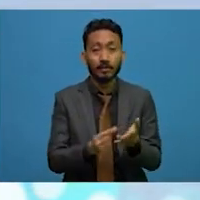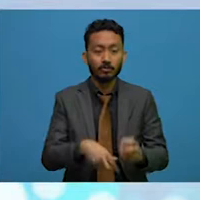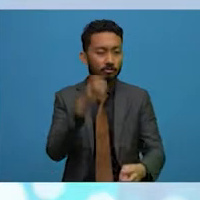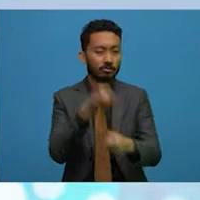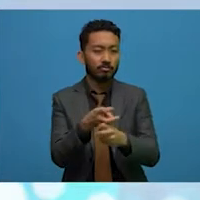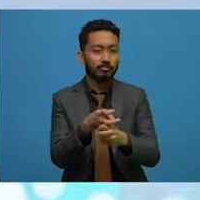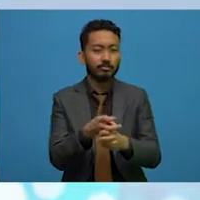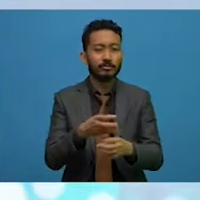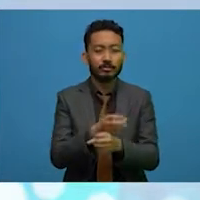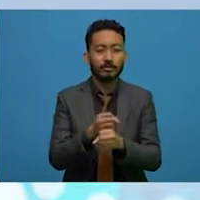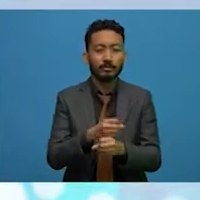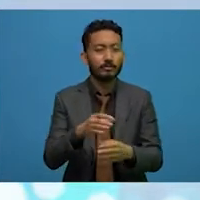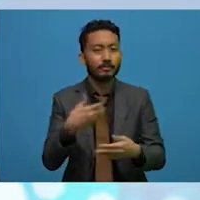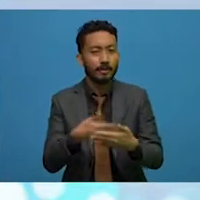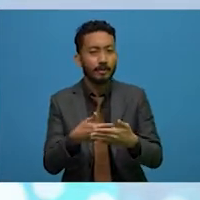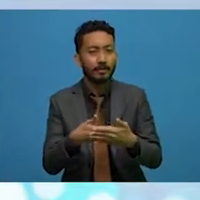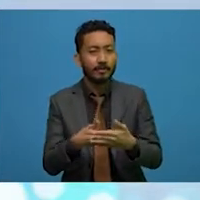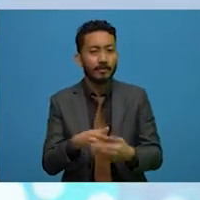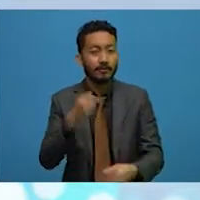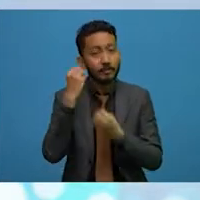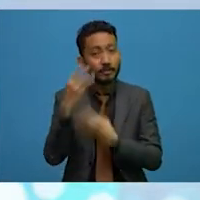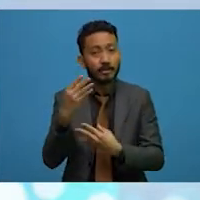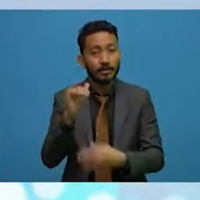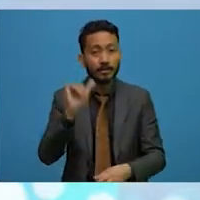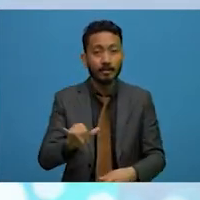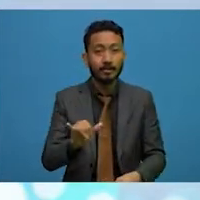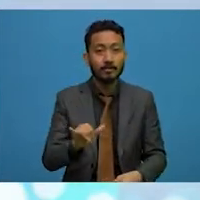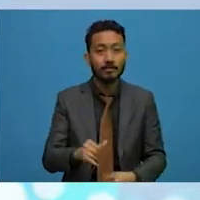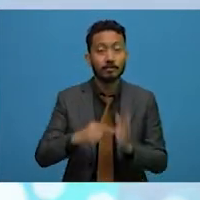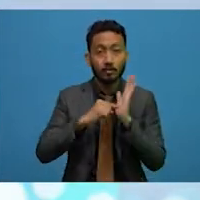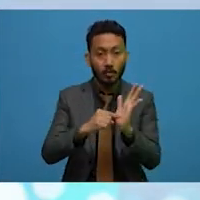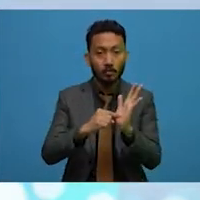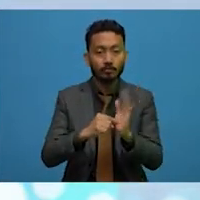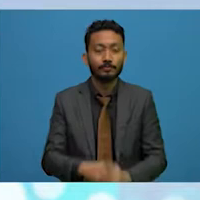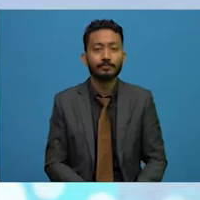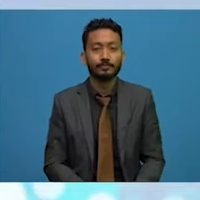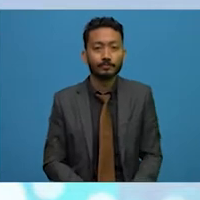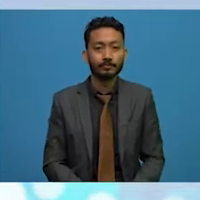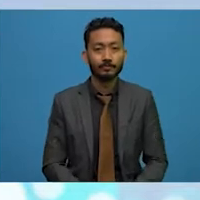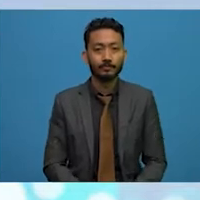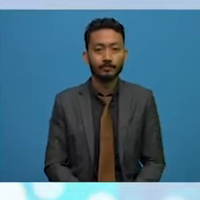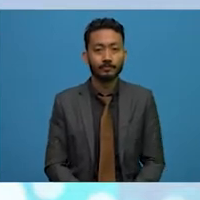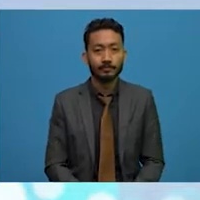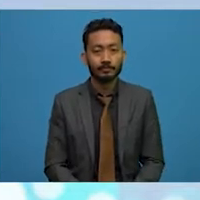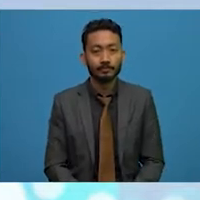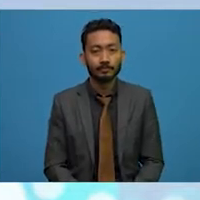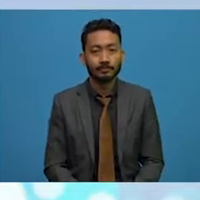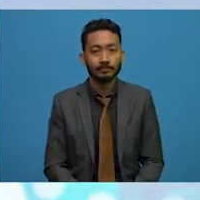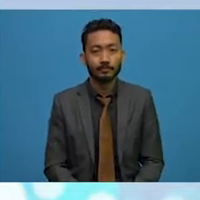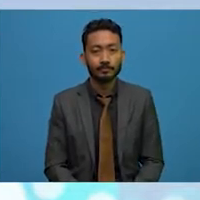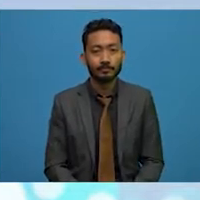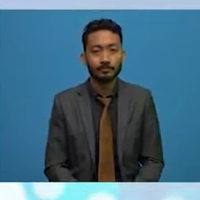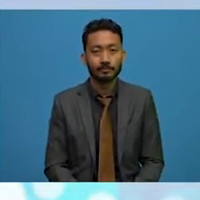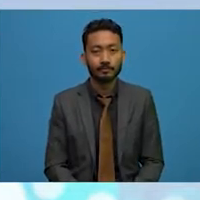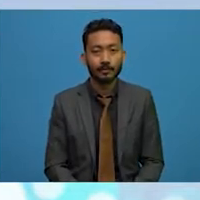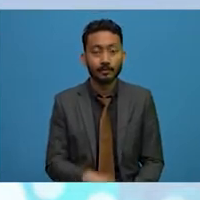menyampaikan mesej yang ditonjolkan dalam persembahan. Selanjutnya, pertimbangan dalam pemilihan dilihat